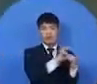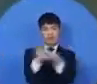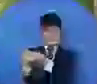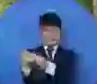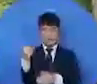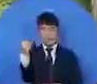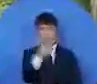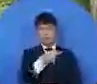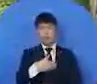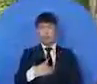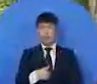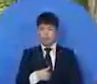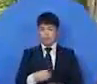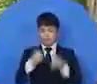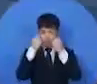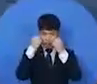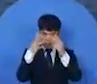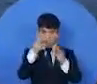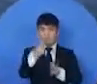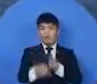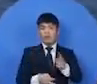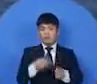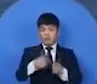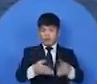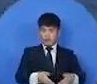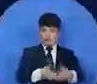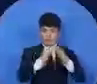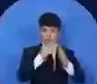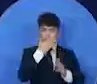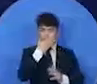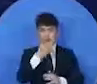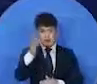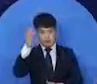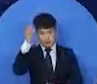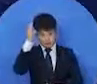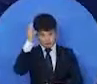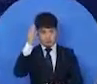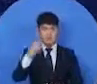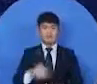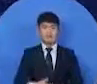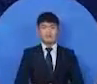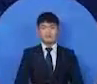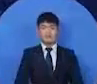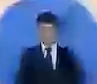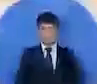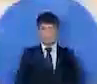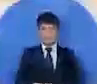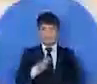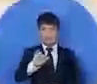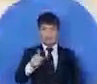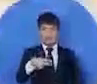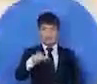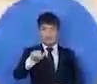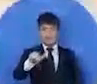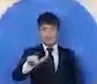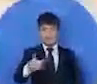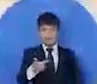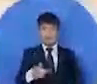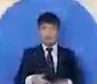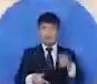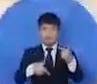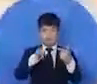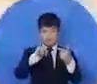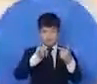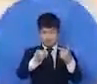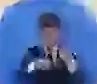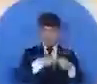내륙 산간 지역 동서간 신규 개발 주 평성 등의 건설 효과를 기대하고 있습니다 뭐 뒤로 꿀 민선 6기 3주년을